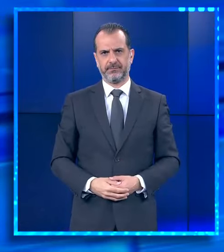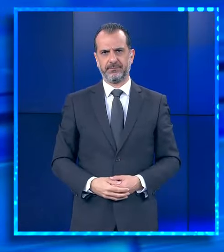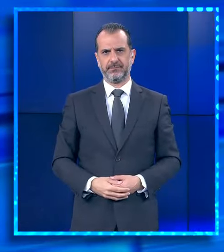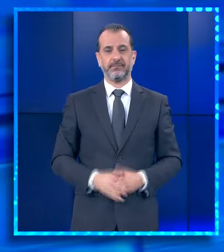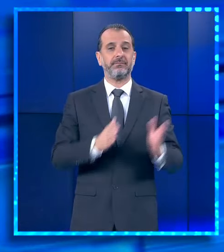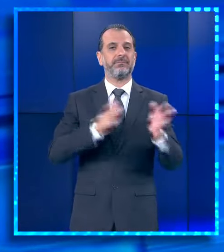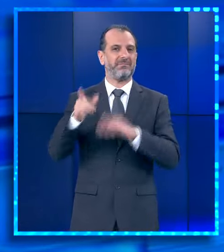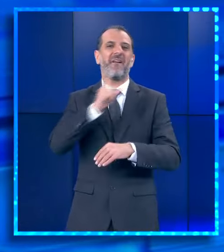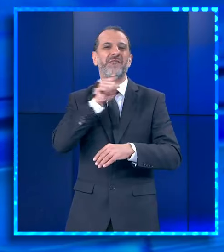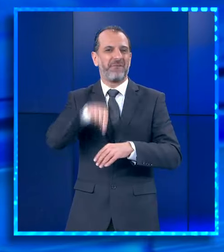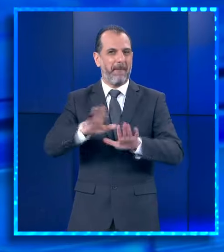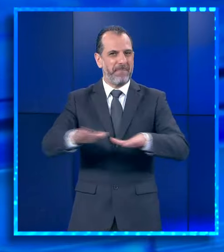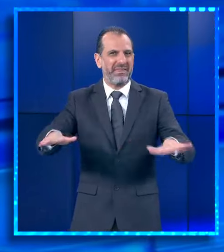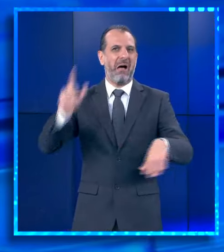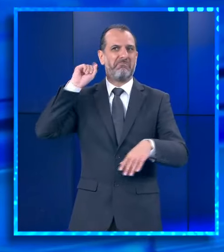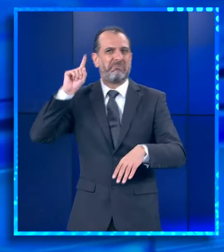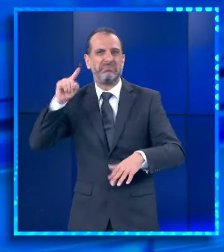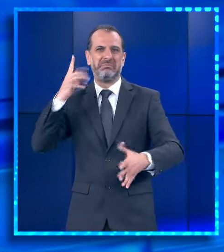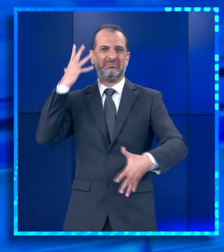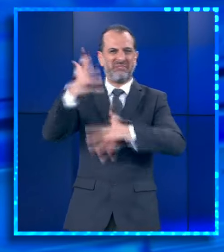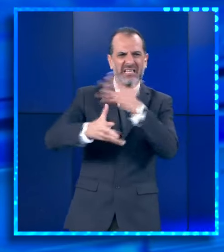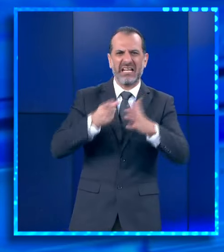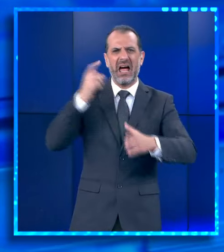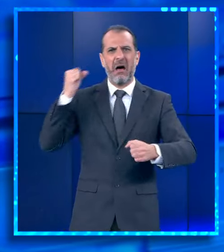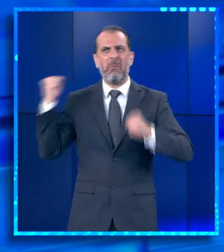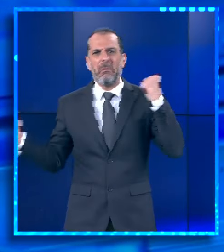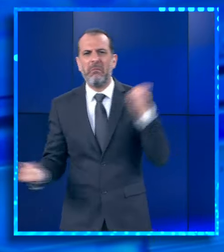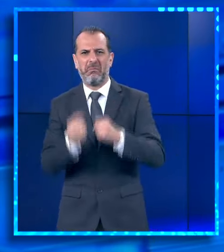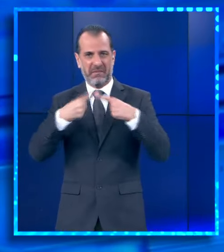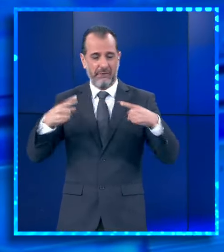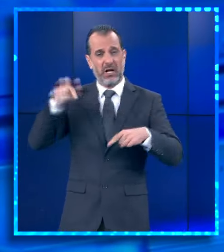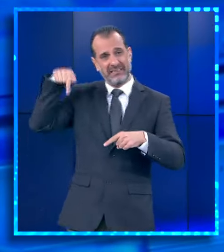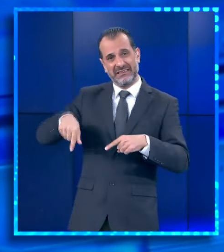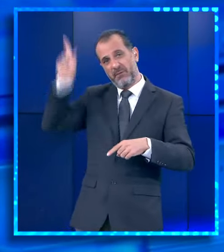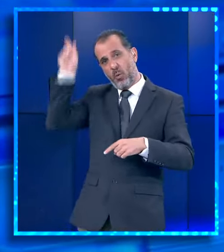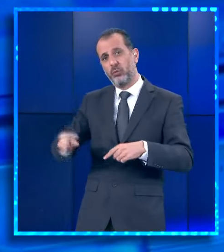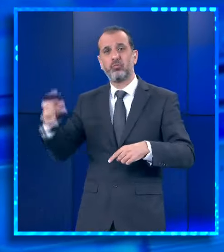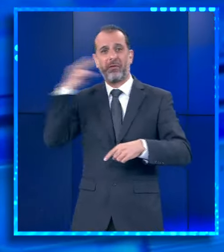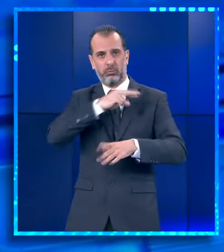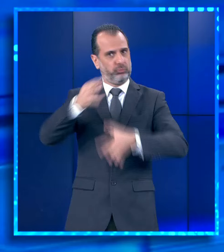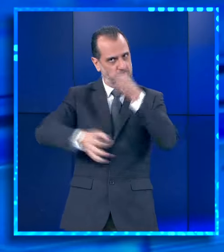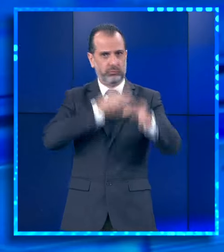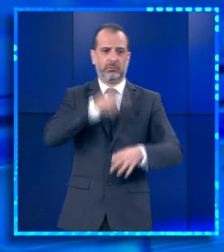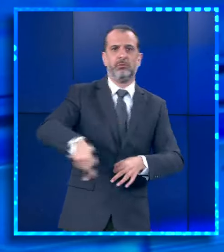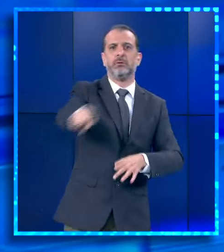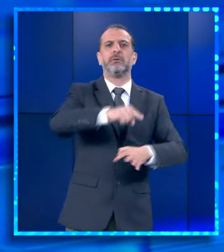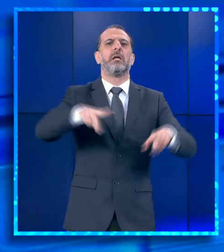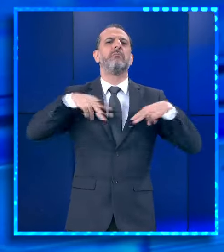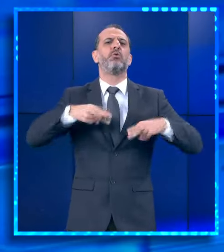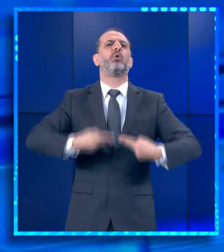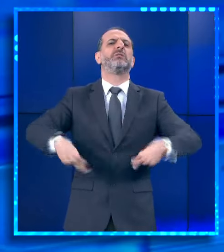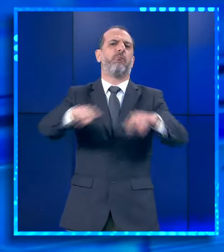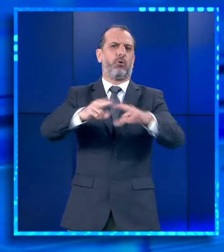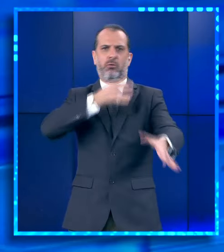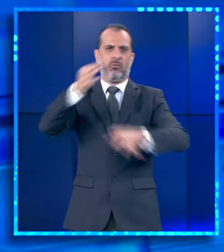Στο ζήτημα της παραβατικότητας των ανηλίκων αναφέρθηκε και ο Πρωθυπουργός στην εισήγησή του στο Υπουργικό Συμβούλιο. Ο Κυριακός Μητσοτάκης τόνισε